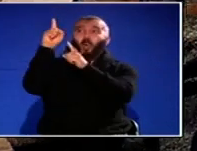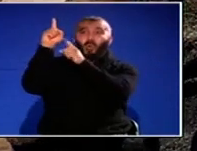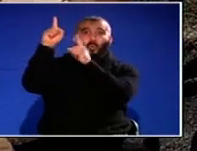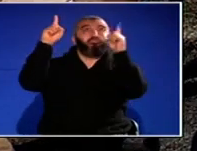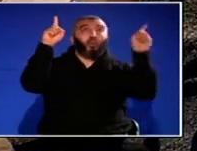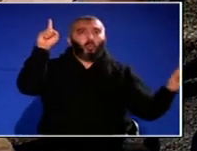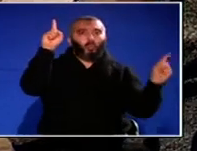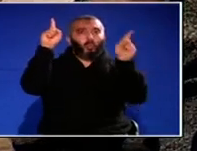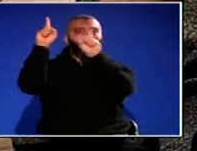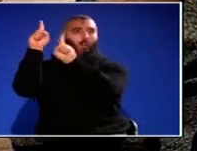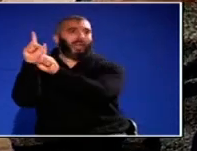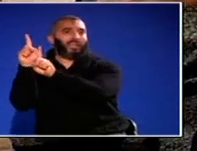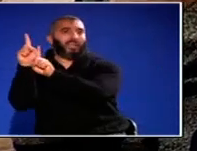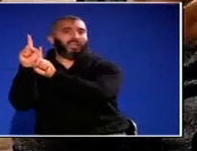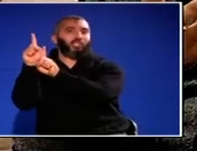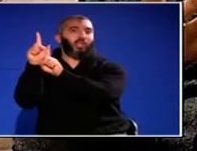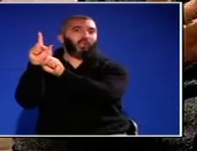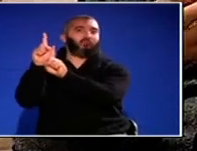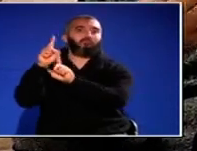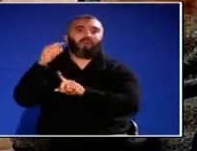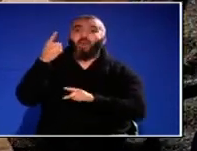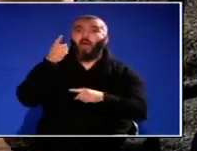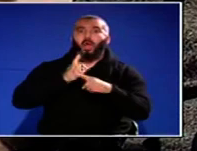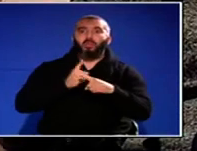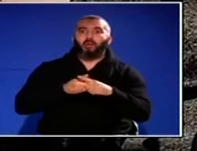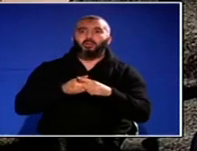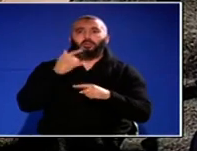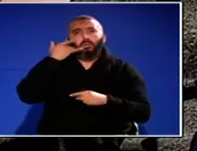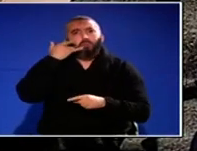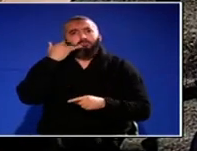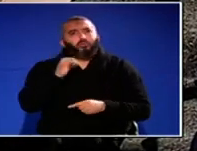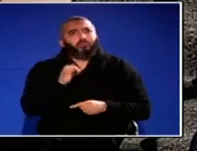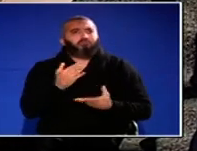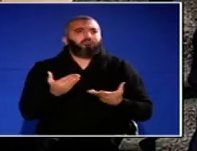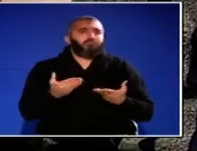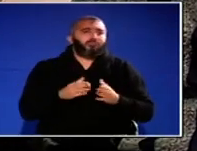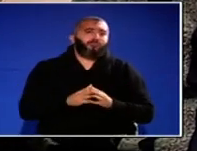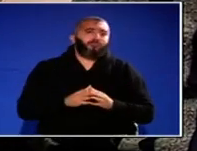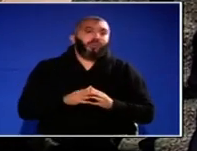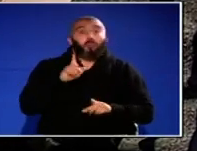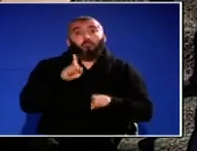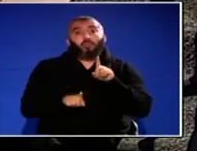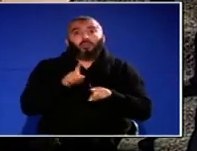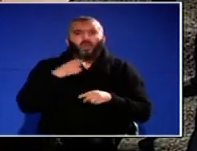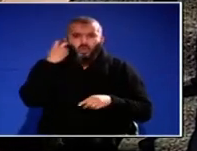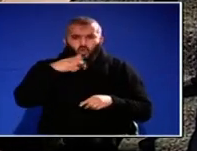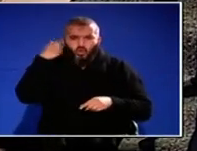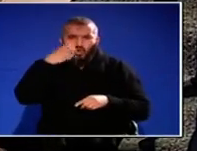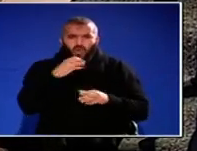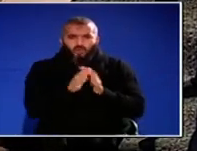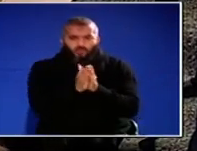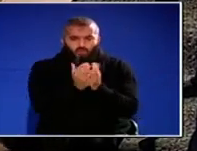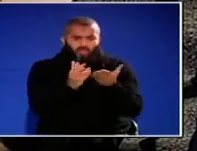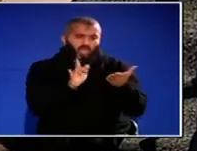اما قضيه معاني الاسماء قد تختلف، ممكن نديروا اسم رهف في القواميس قد نجد